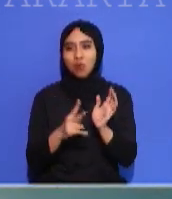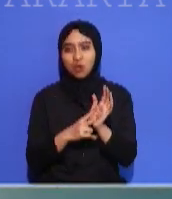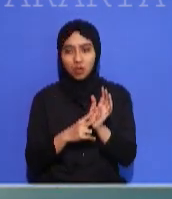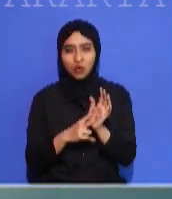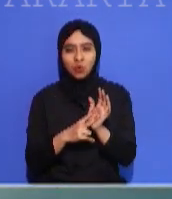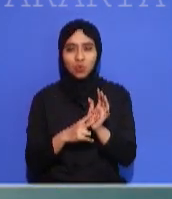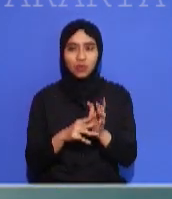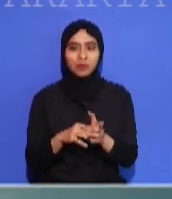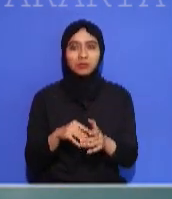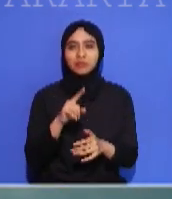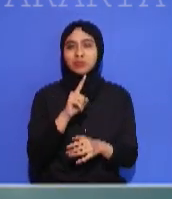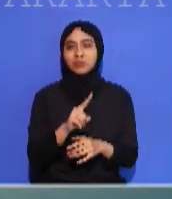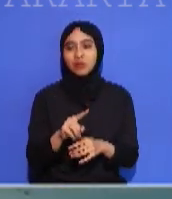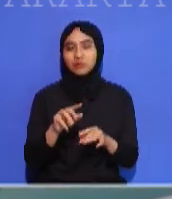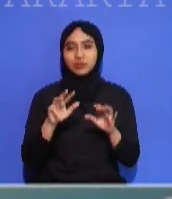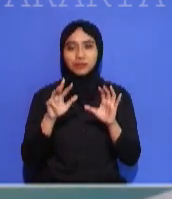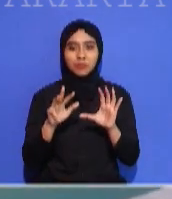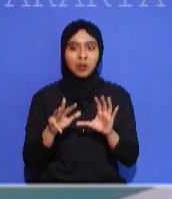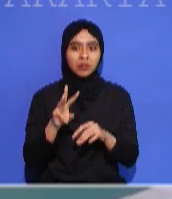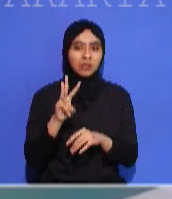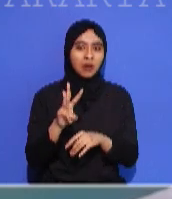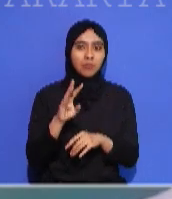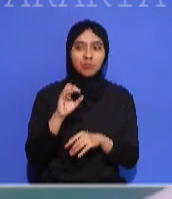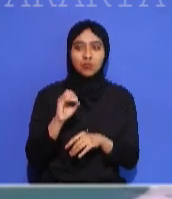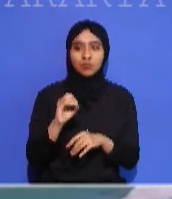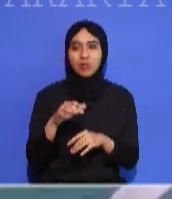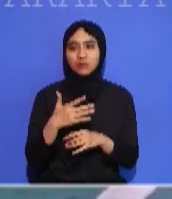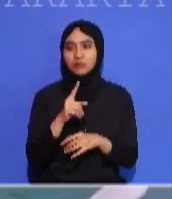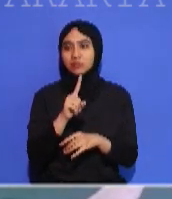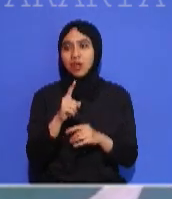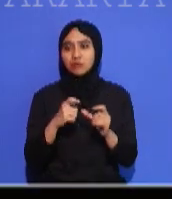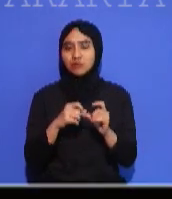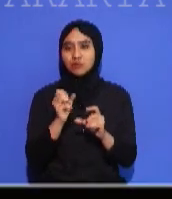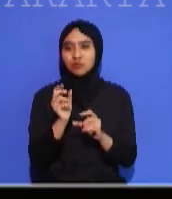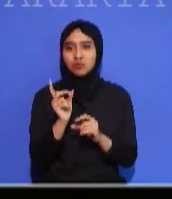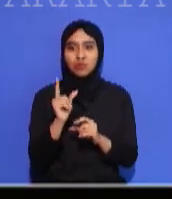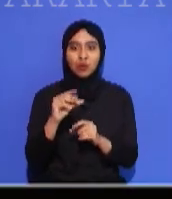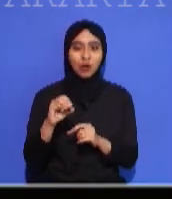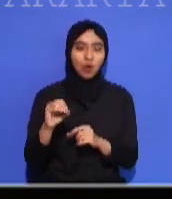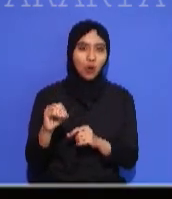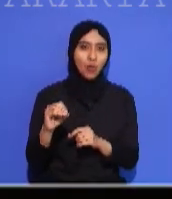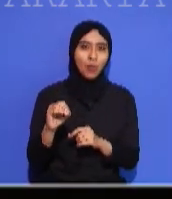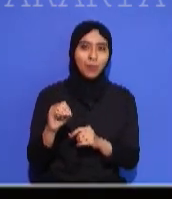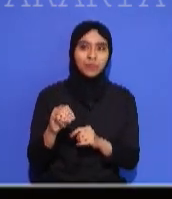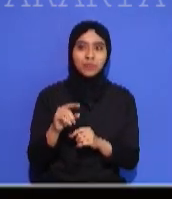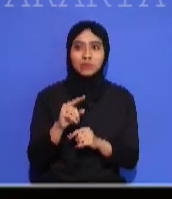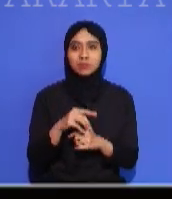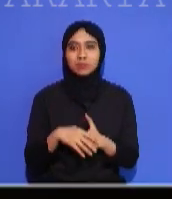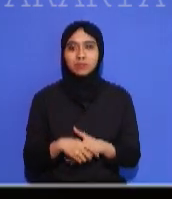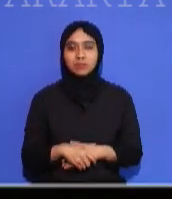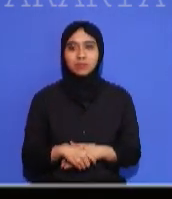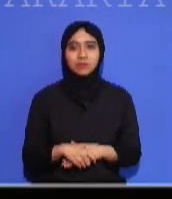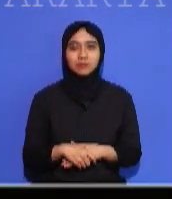tanggal 1 Sur 1349 Hijriah di kota Yogyakarta oleh Ki jojongali atau Ki Jojo